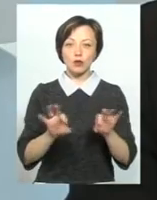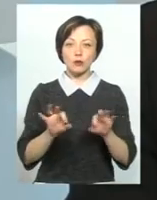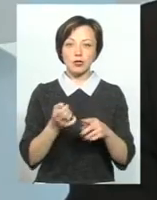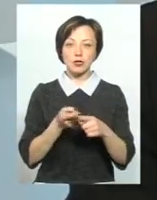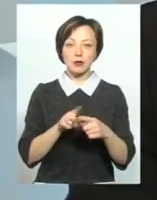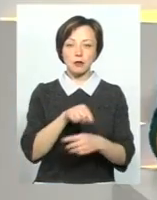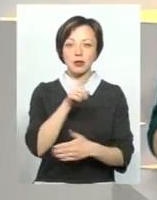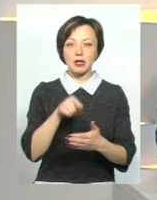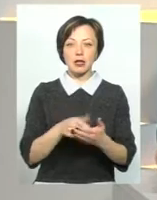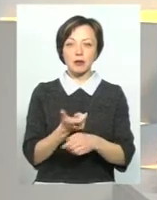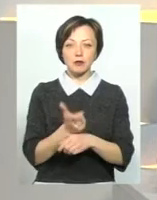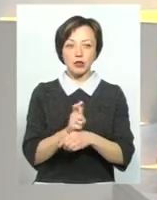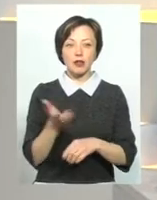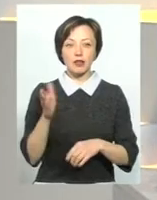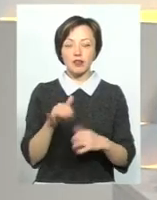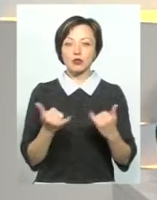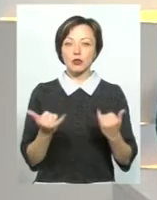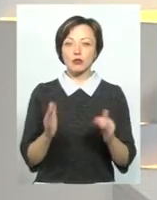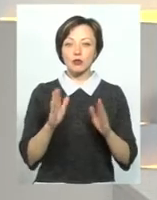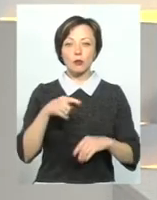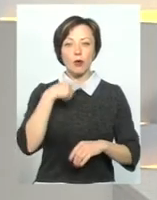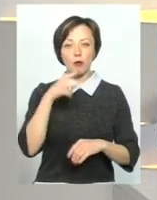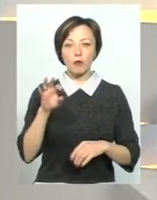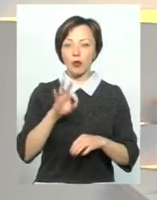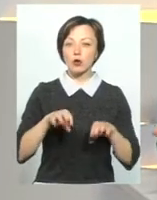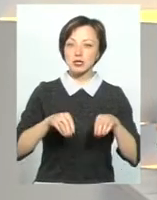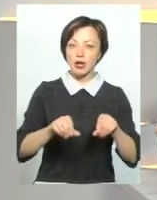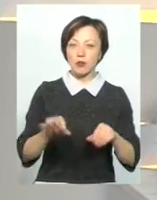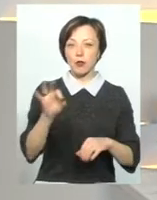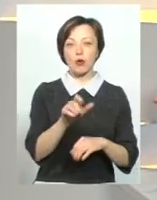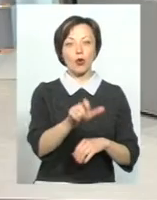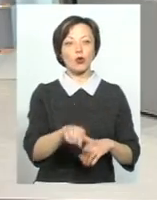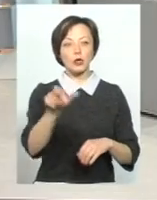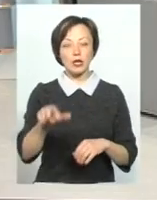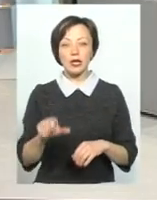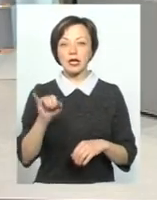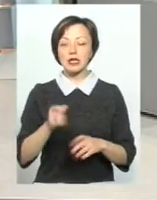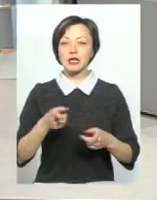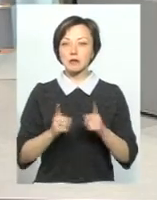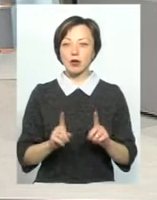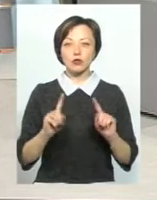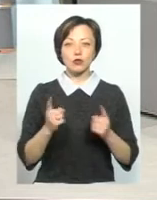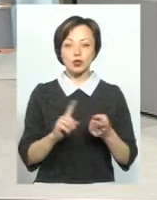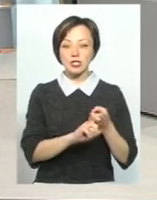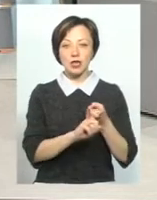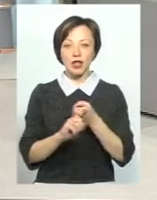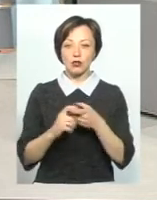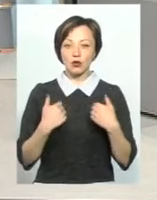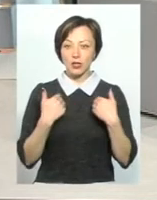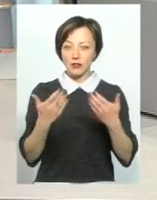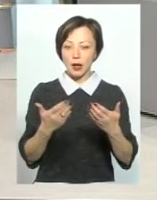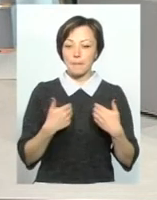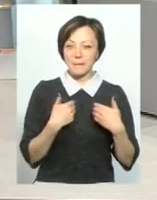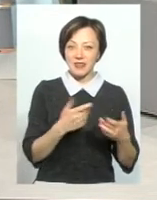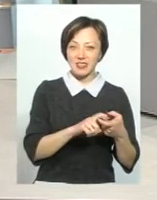питання більше. Так, дійсно, давайте ми сьогодні дійсно будемо говорити і про землю, і про людей. І насправді ми дуже залежні один від одного. Ми від